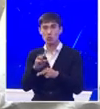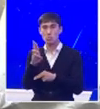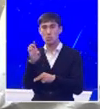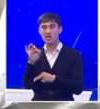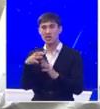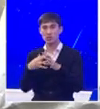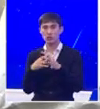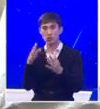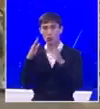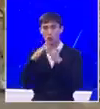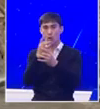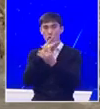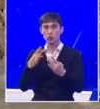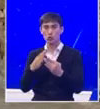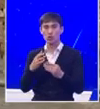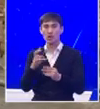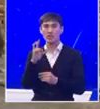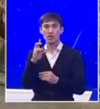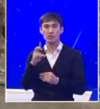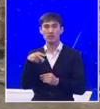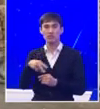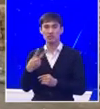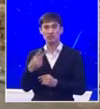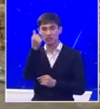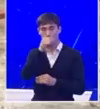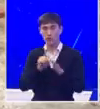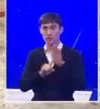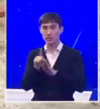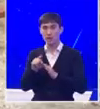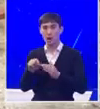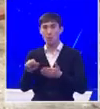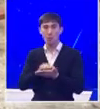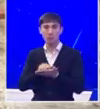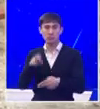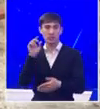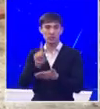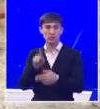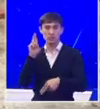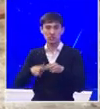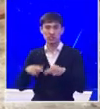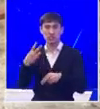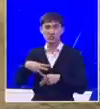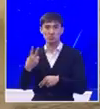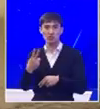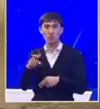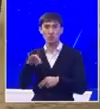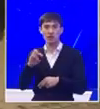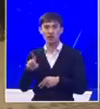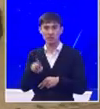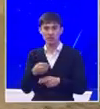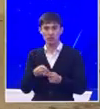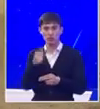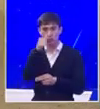культуры. Работы начались в ноябре 2020 года и по паспорту должны были завершиться 31 марта текущего. Задержка